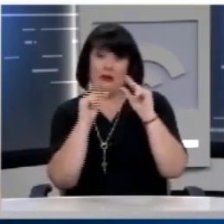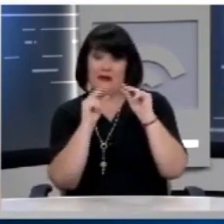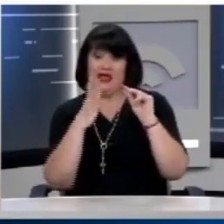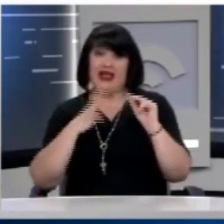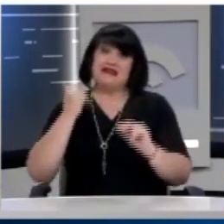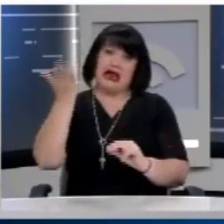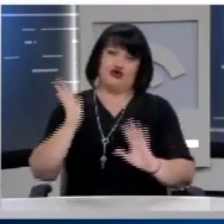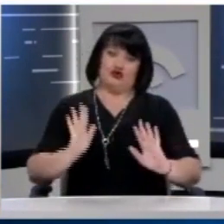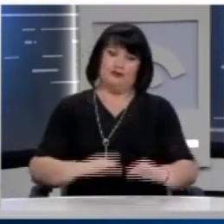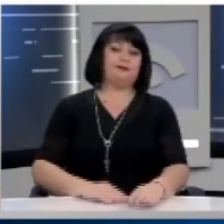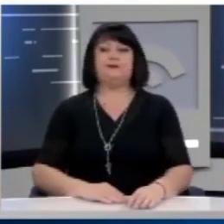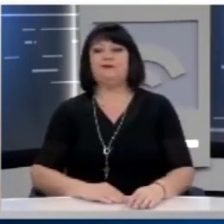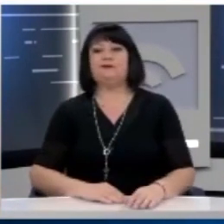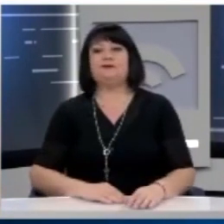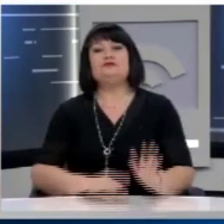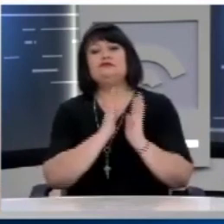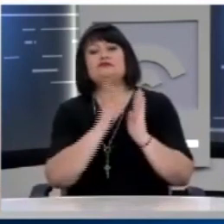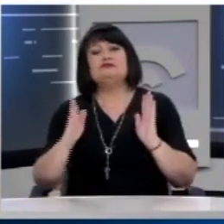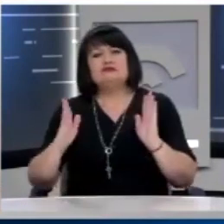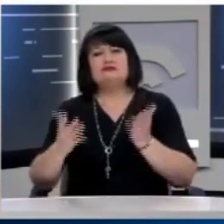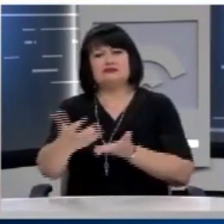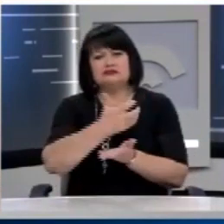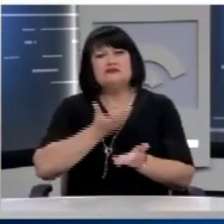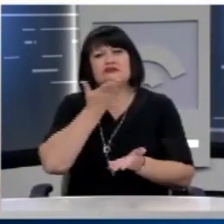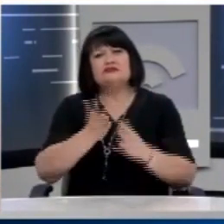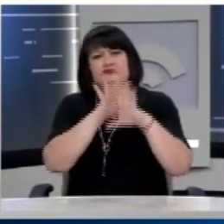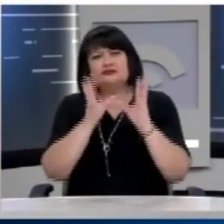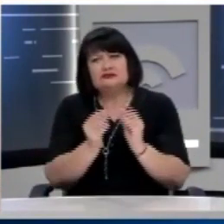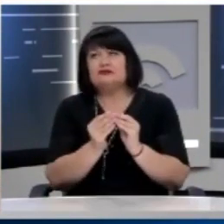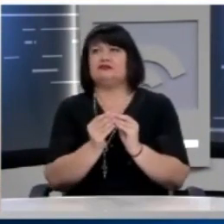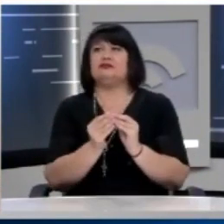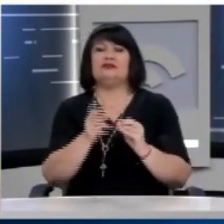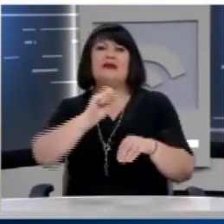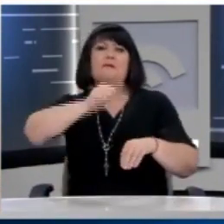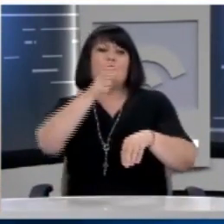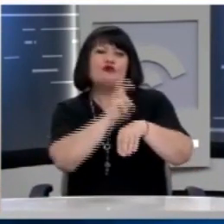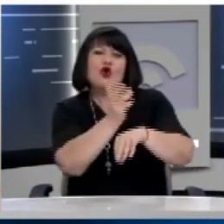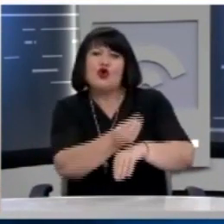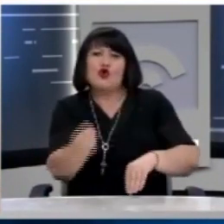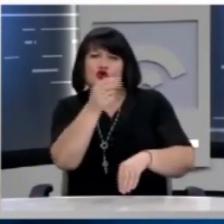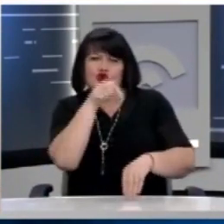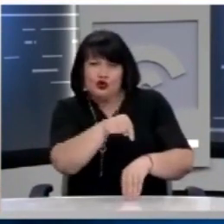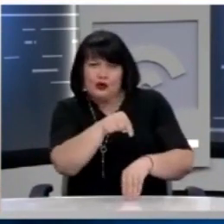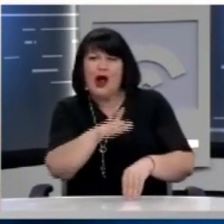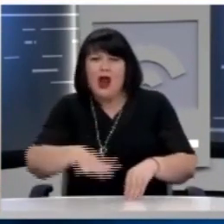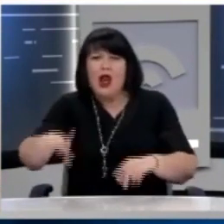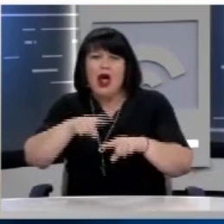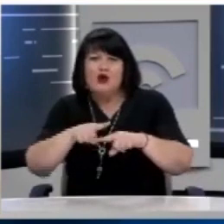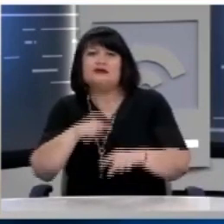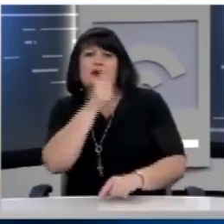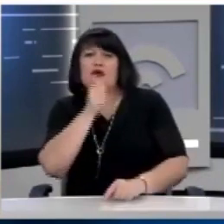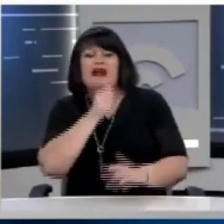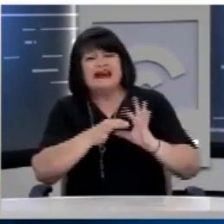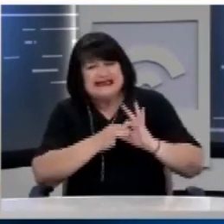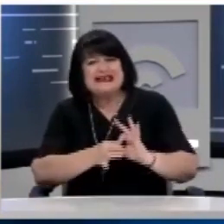αίθουσα. Την δημοσιονομική πειθαρχία και την τήρηση των ματωβαμένων πρωτογενών πλονασμάτων. Τη